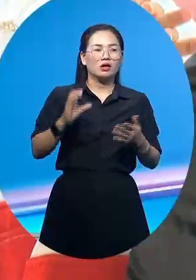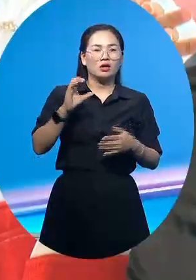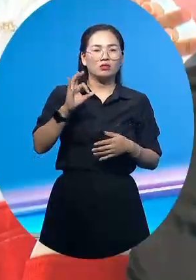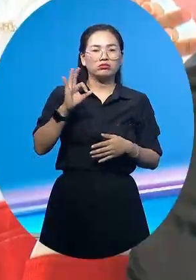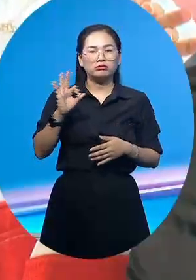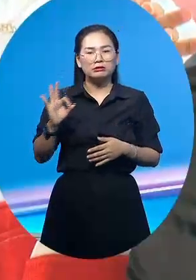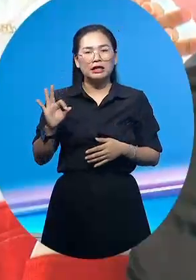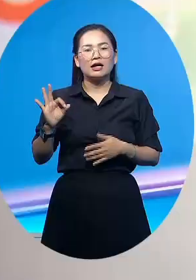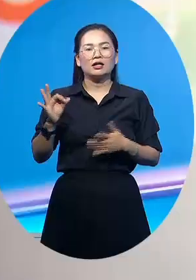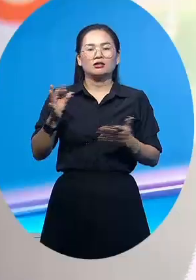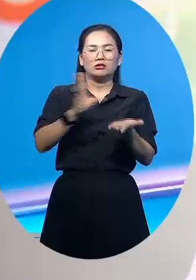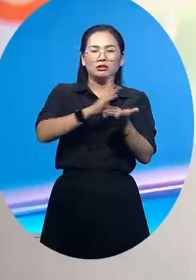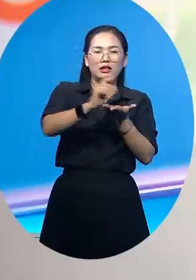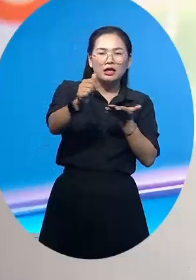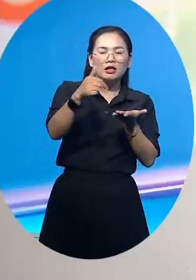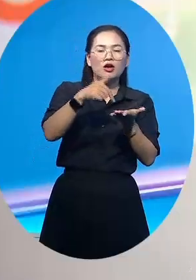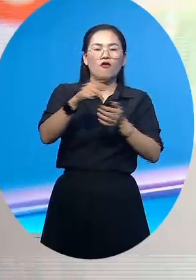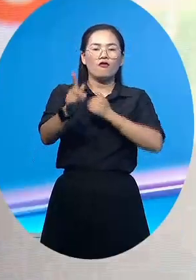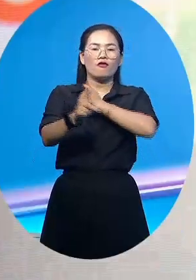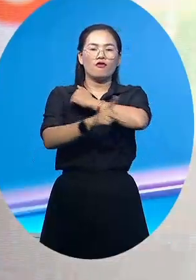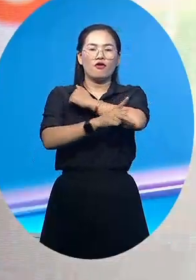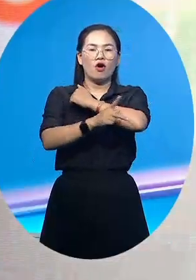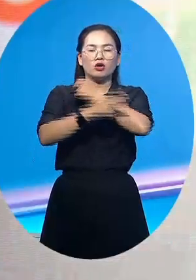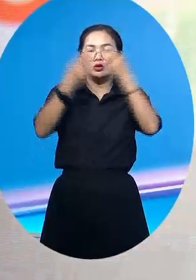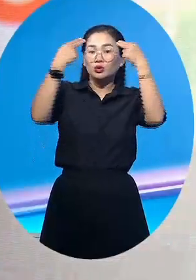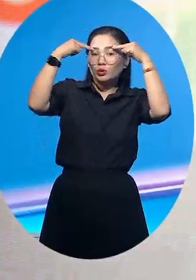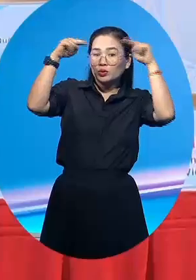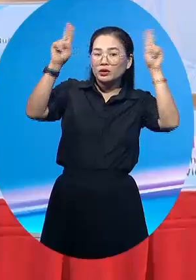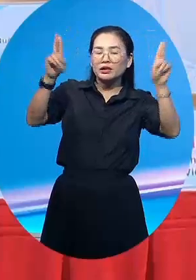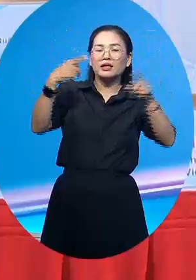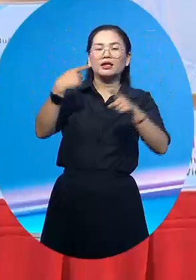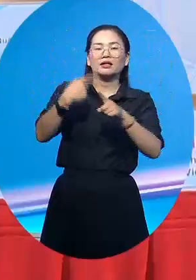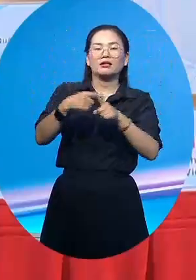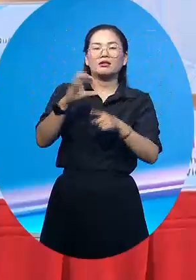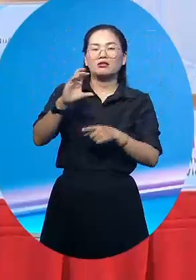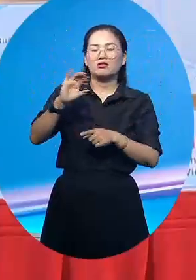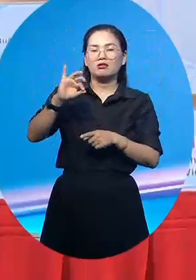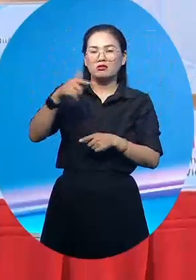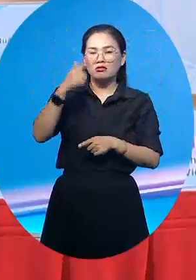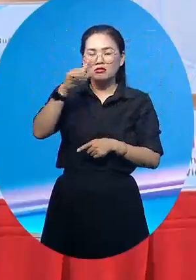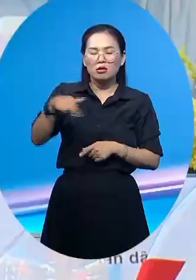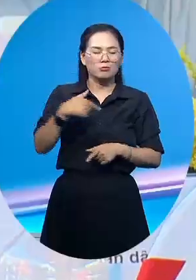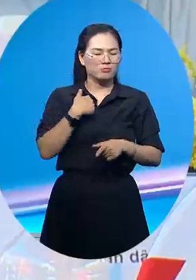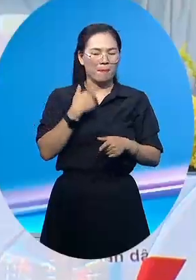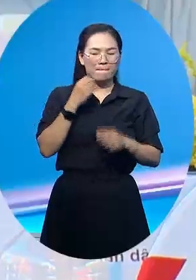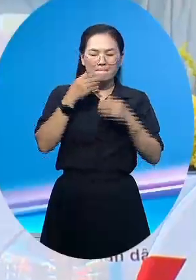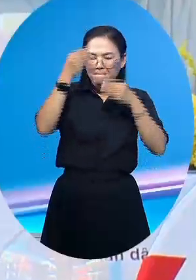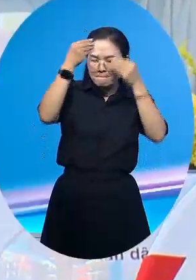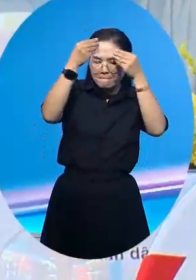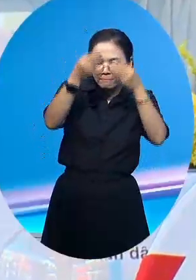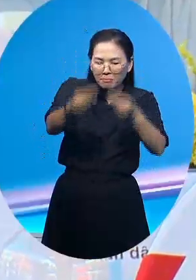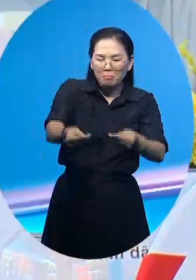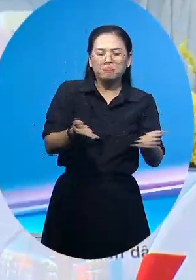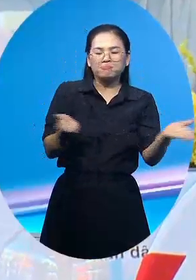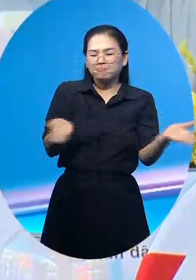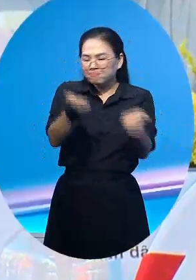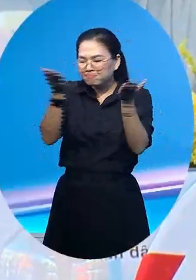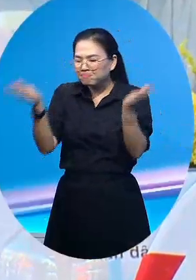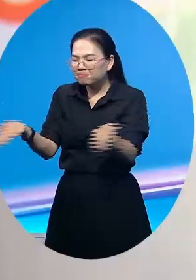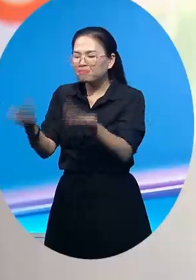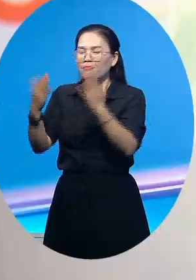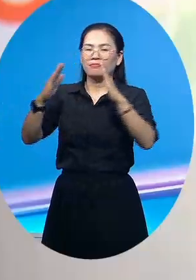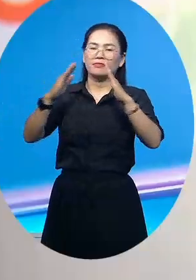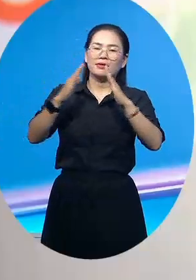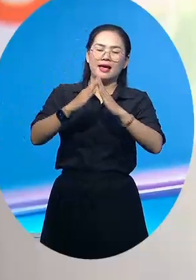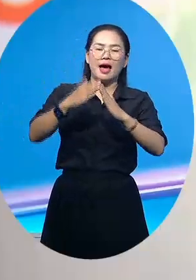sự đồng lòng của người dân dọc tuyến phó chủ tịch ủy ban nhân dân thành phố Hồ Chí Minh Bùi Xuân Cường Đề nghị các bên liên quan tiếp tục nhanh chóng giải quyết các trường hợp chưa bàn giao mặt bằng